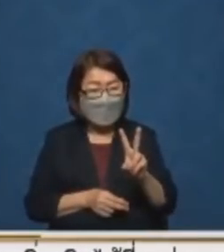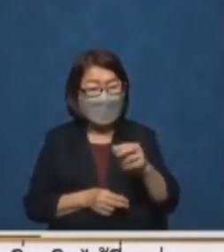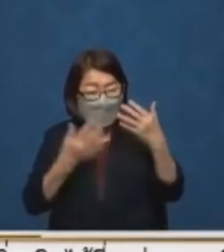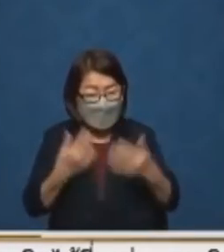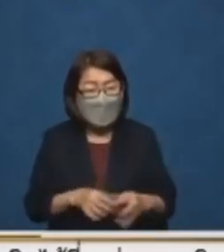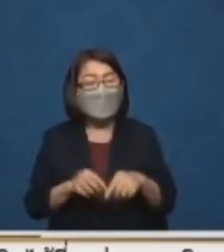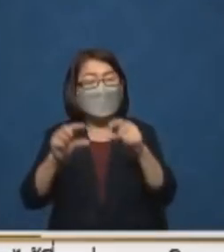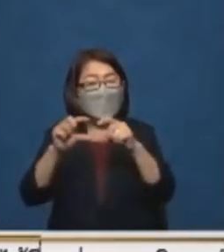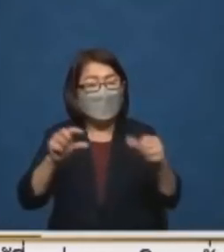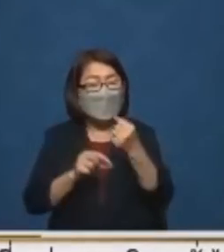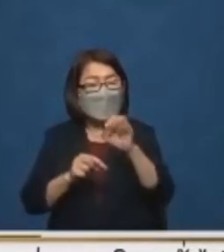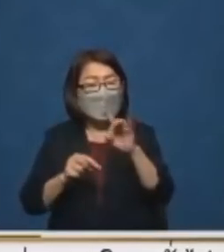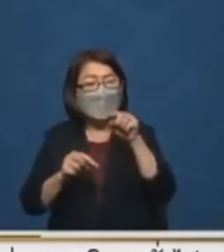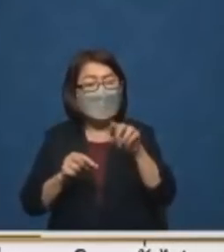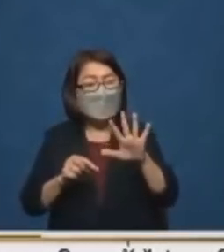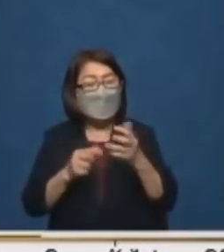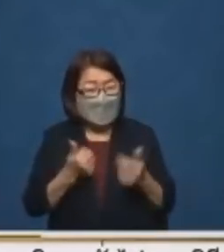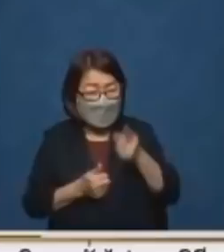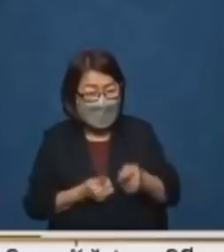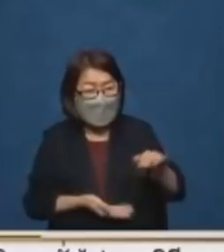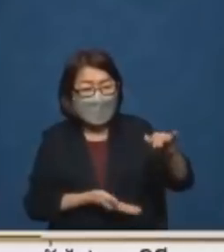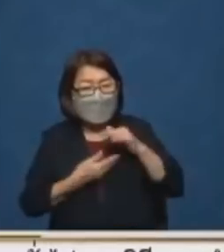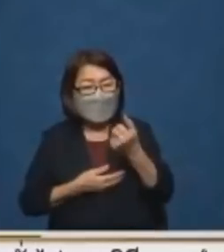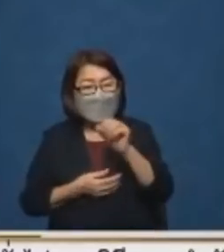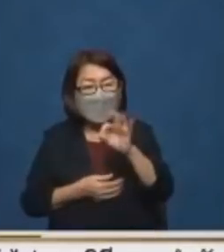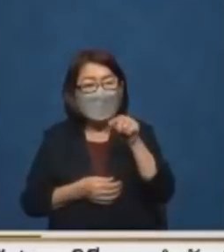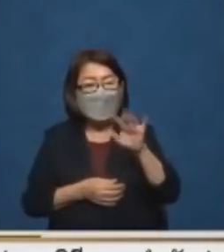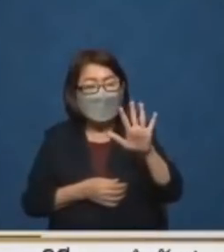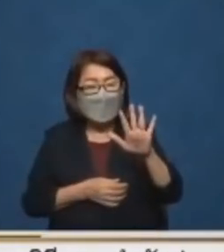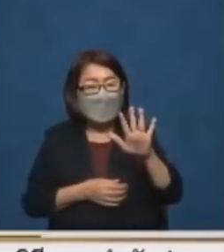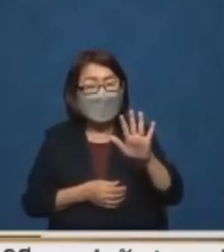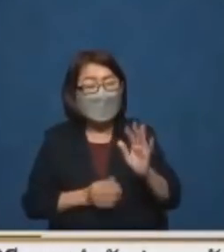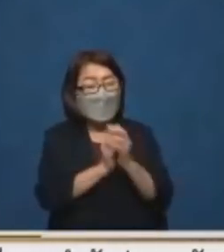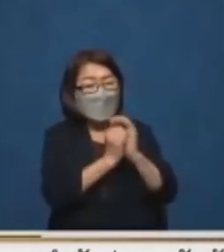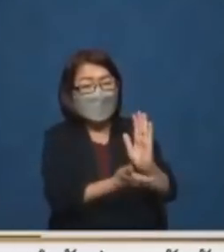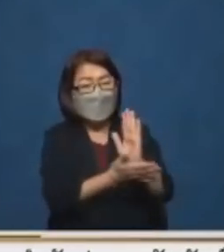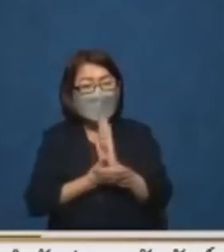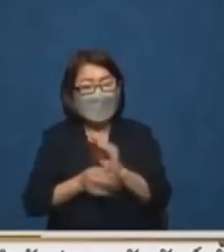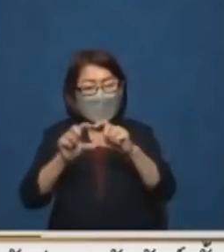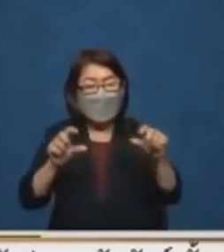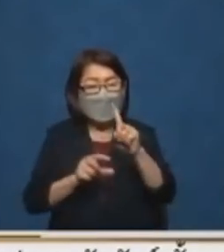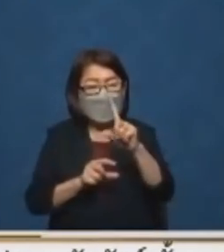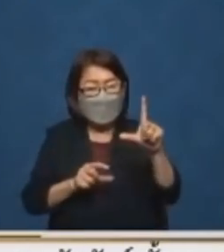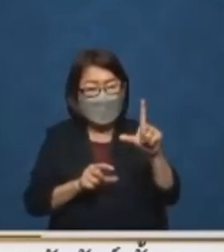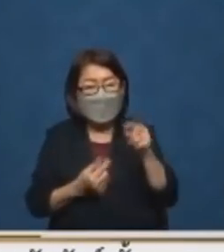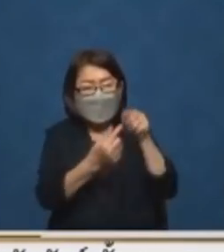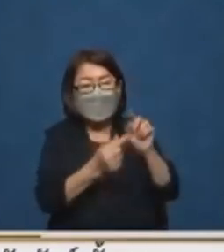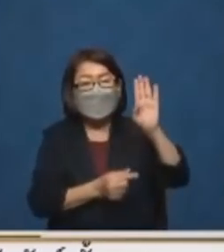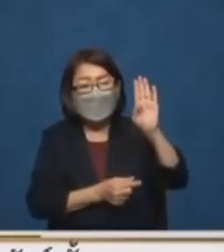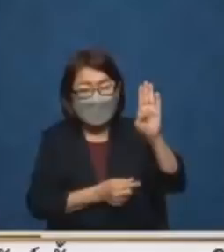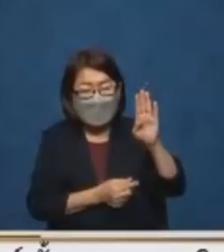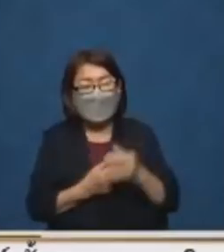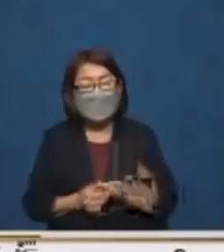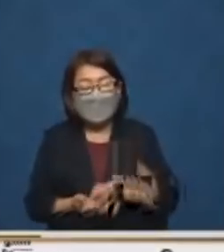จริ ๆ ได้มา 19.5 นะครั เพรว่าจีนบริจาก 1 ล้านโสจากบริษัทชิโนแวค้ชาย โดยทำ